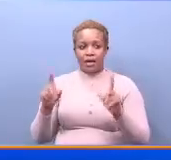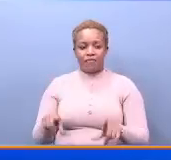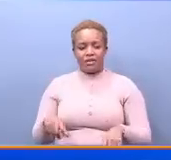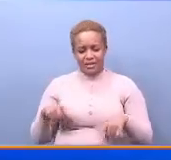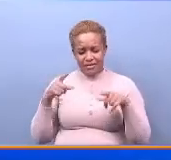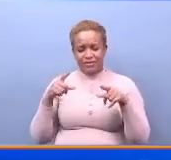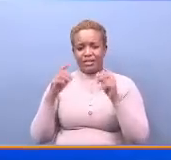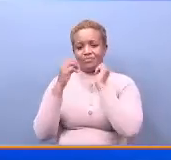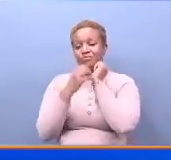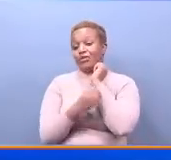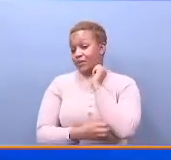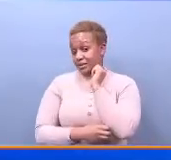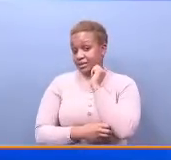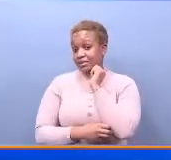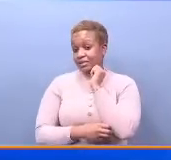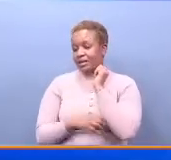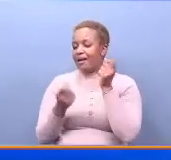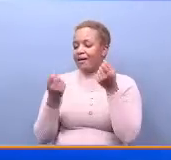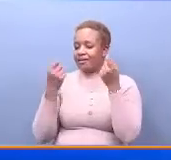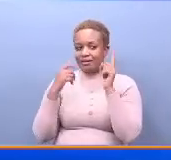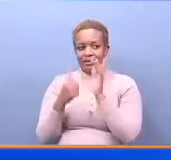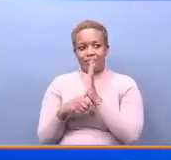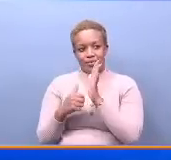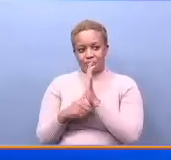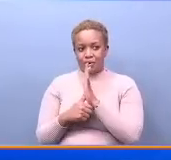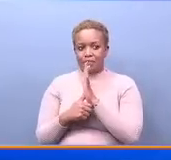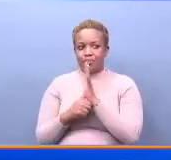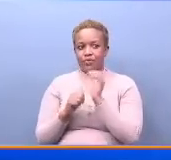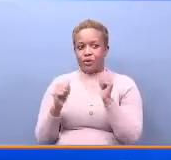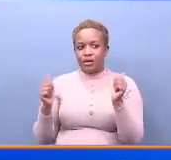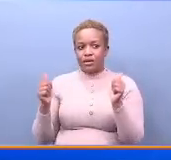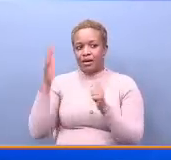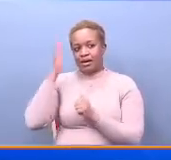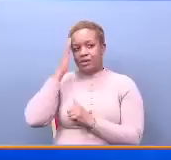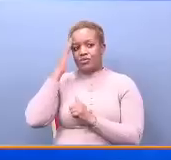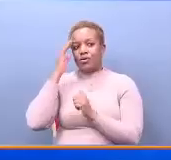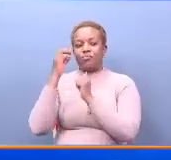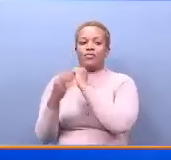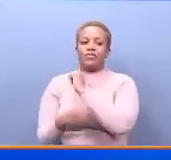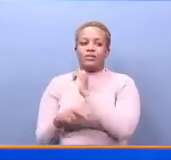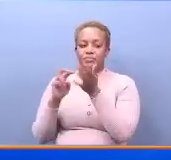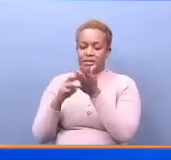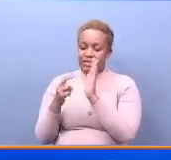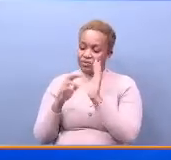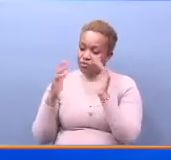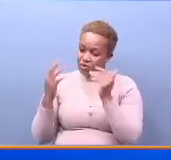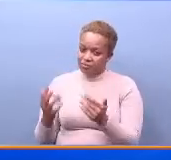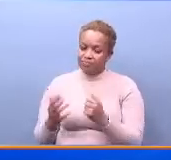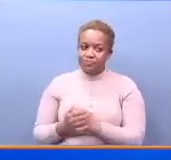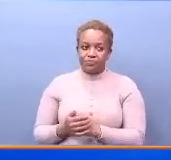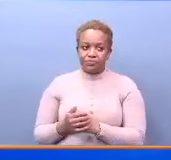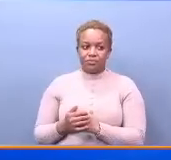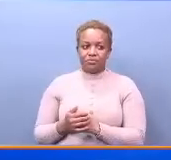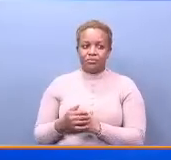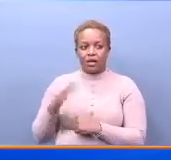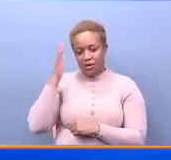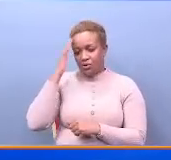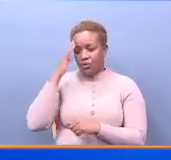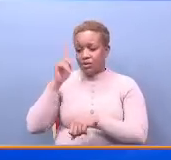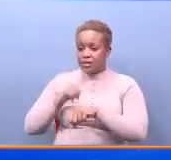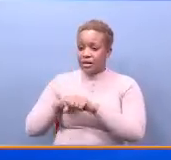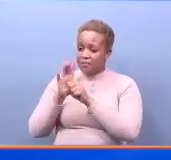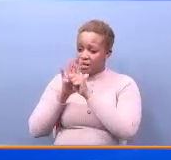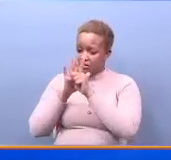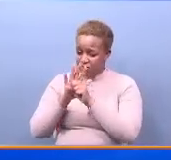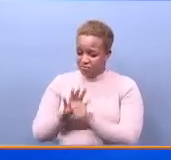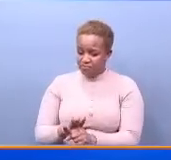ya kimaskini sana. Naelewa shida ni nini. Naelewa umaskini inamaanisha nini. Naelewa mjane akidhulumiwa